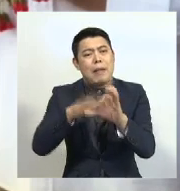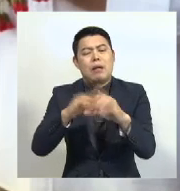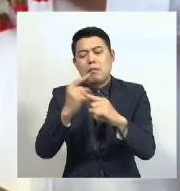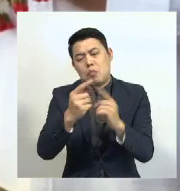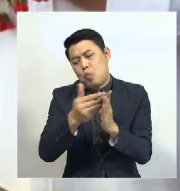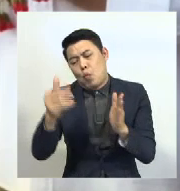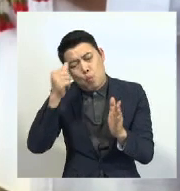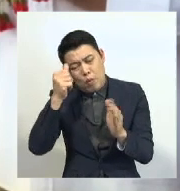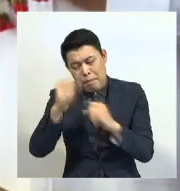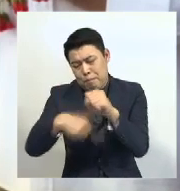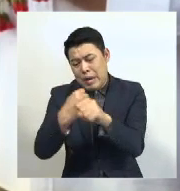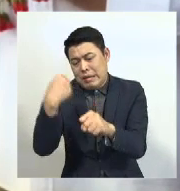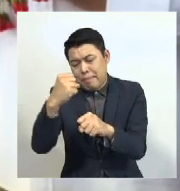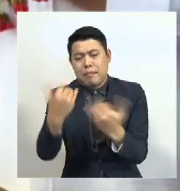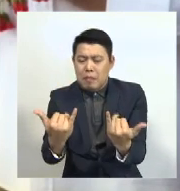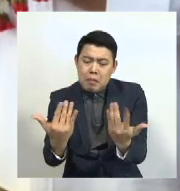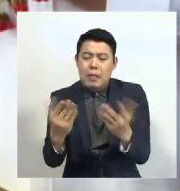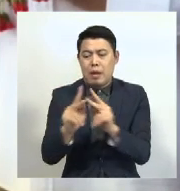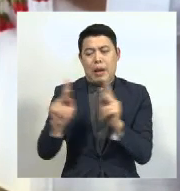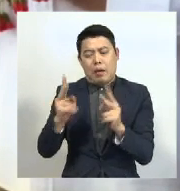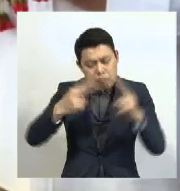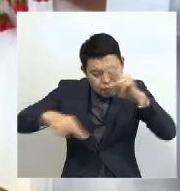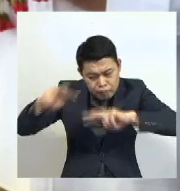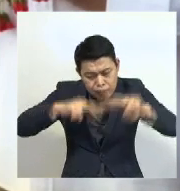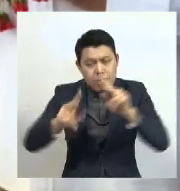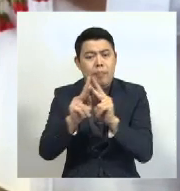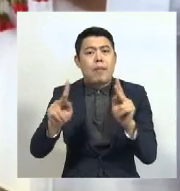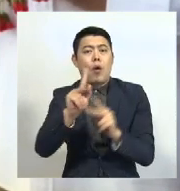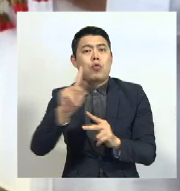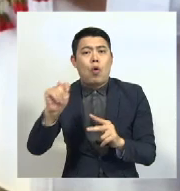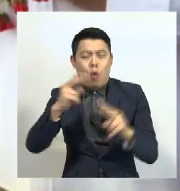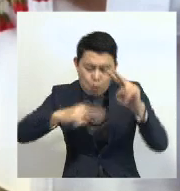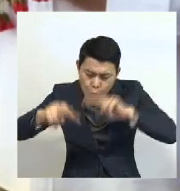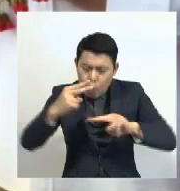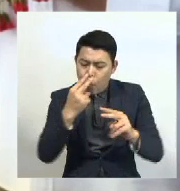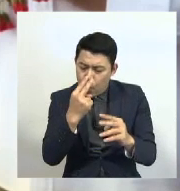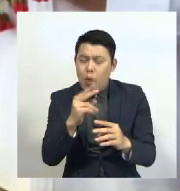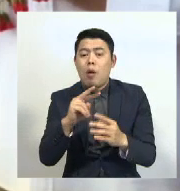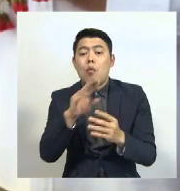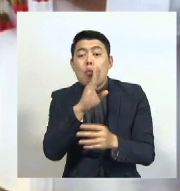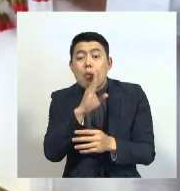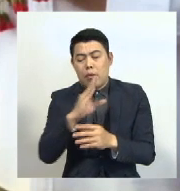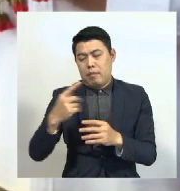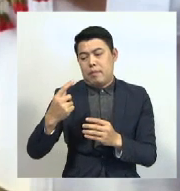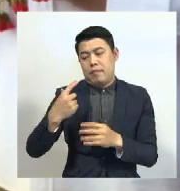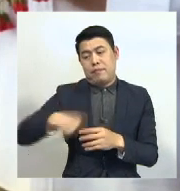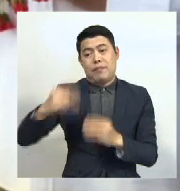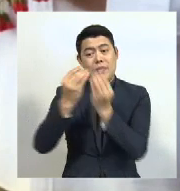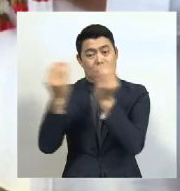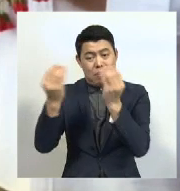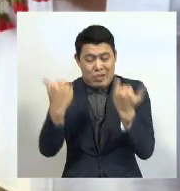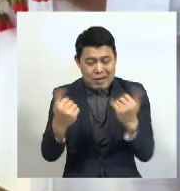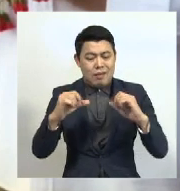ยขณะนี้อยู่ระหว่างการไต่สวนของคณะกรรมการสืบสวนคณะกรรมการการเลือกตั้งนั่นก็หมายความว่ากรณีที่ศาลรัฐธรรมนูญได้มีการตั